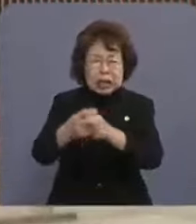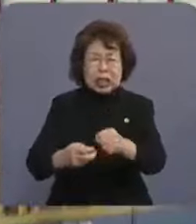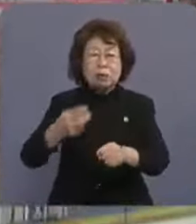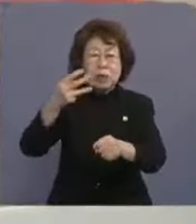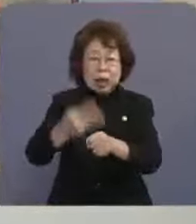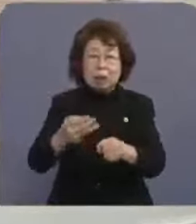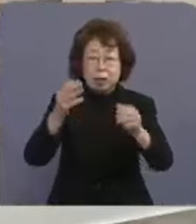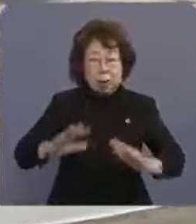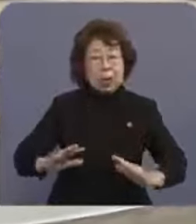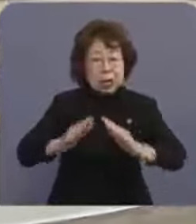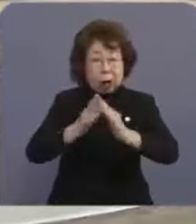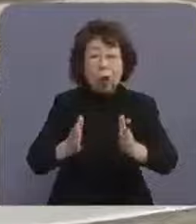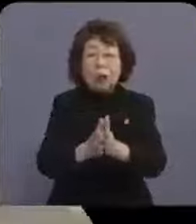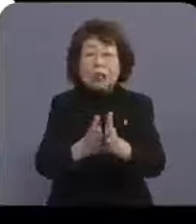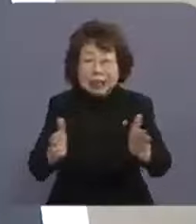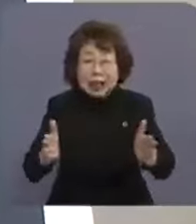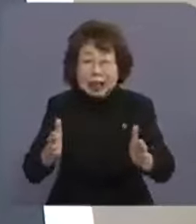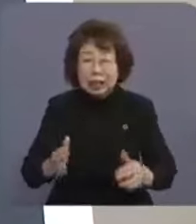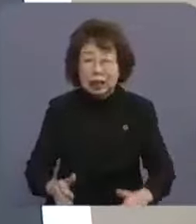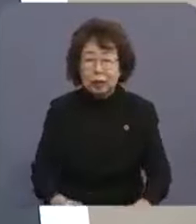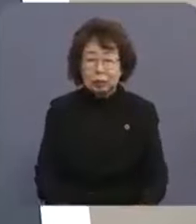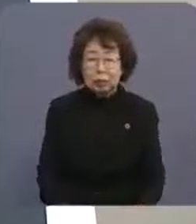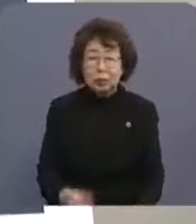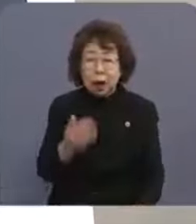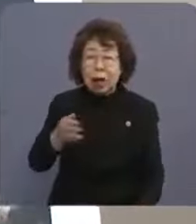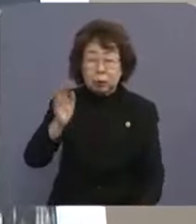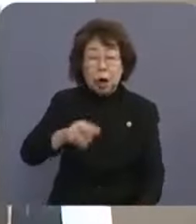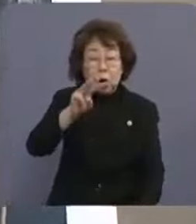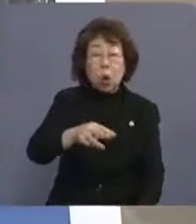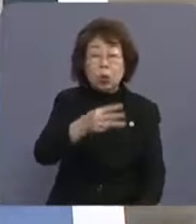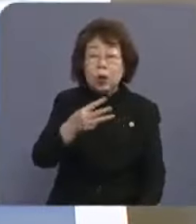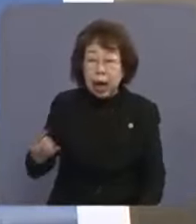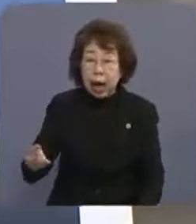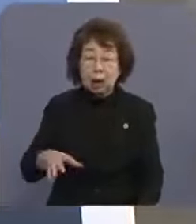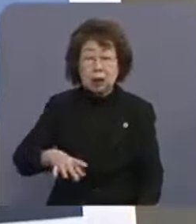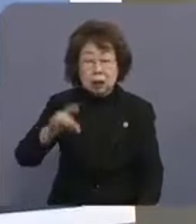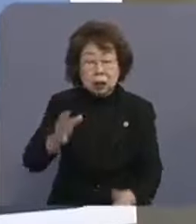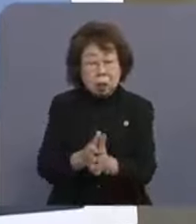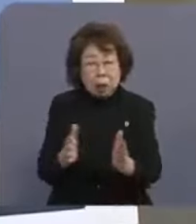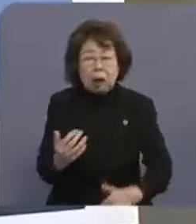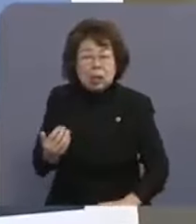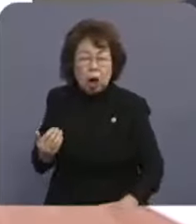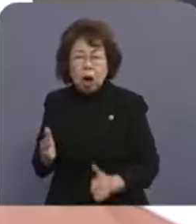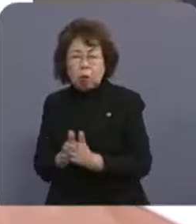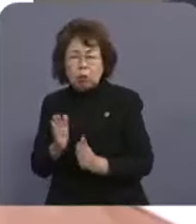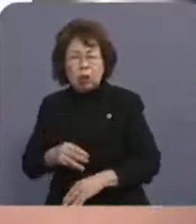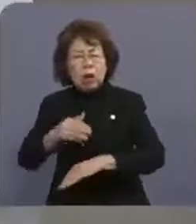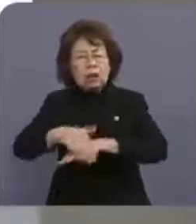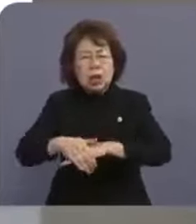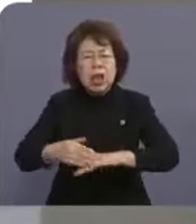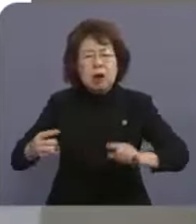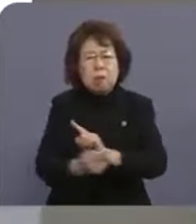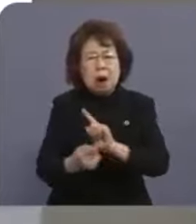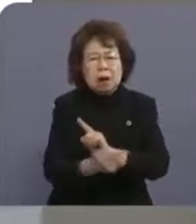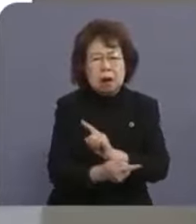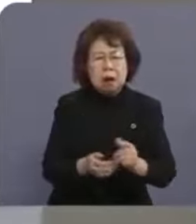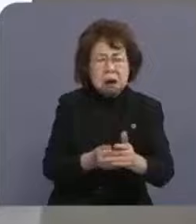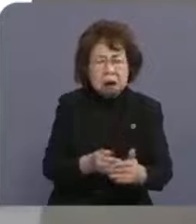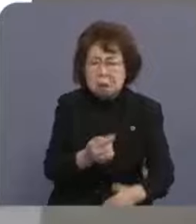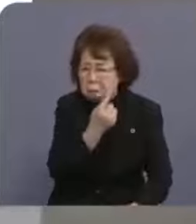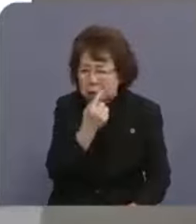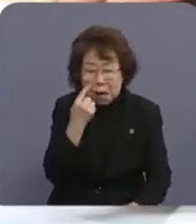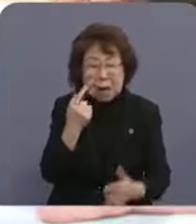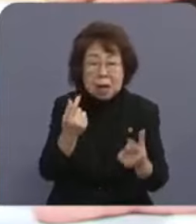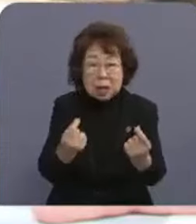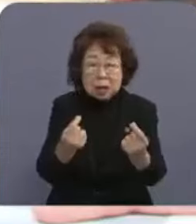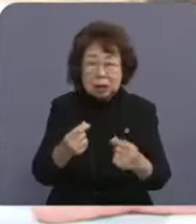만에 착공에 들어갔습니다. 하지만 롯데쇼핑은 착공 이전부터 이미 설계 변경을 추진한 사실이